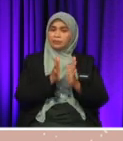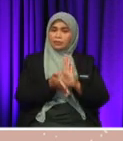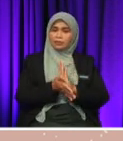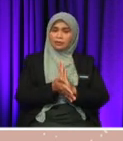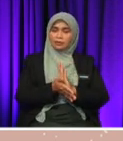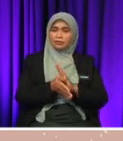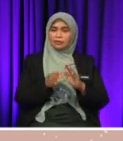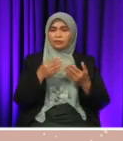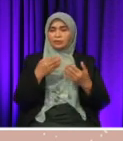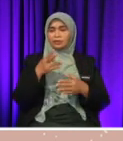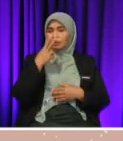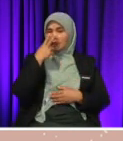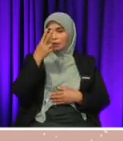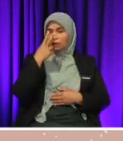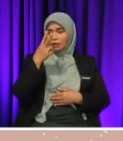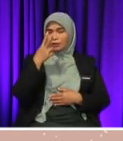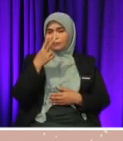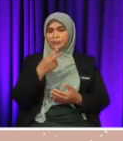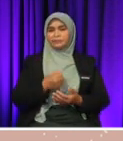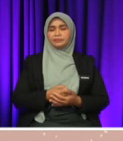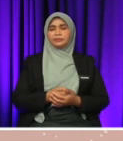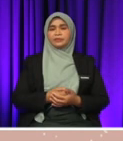nampak dah jalan cerita dalam rangka ketiga